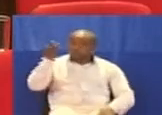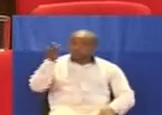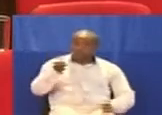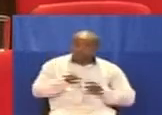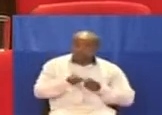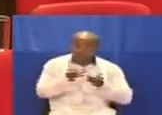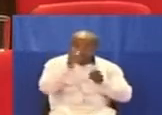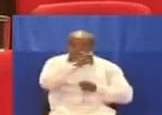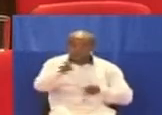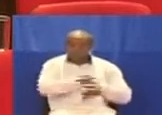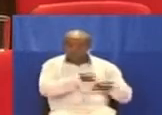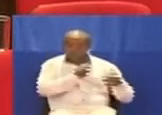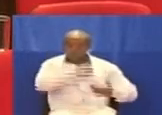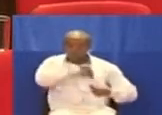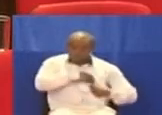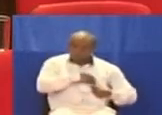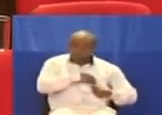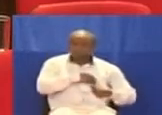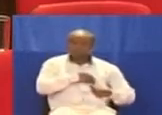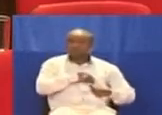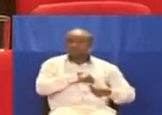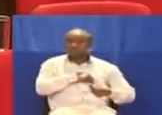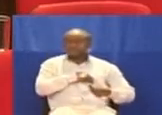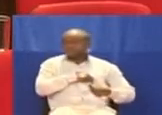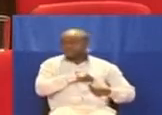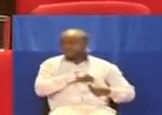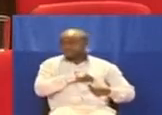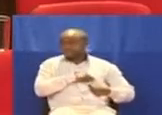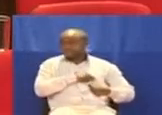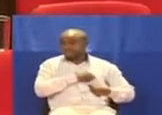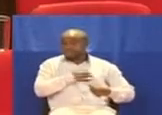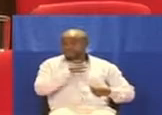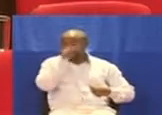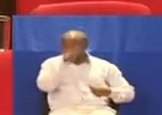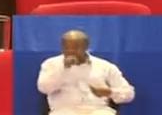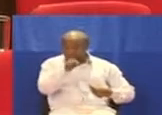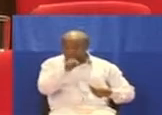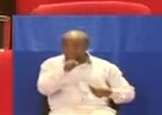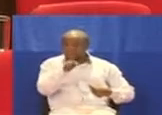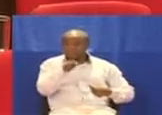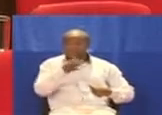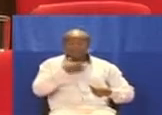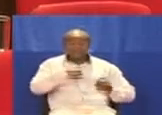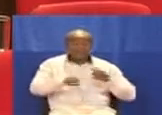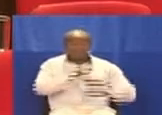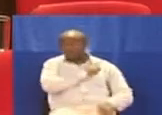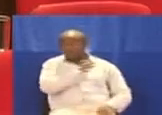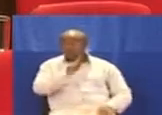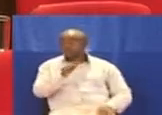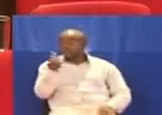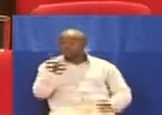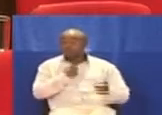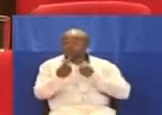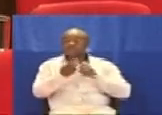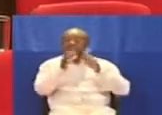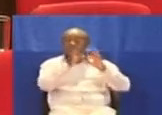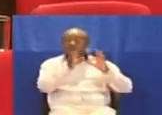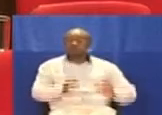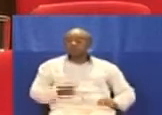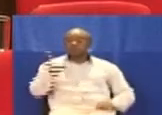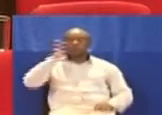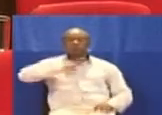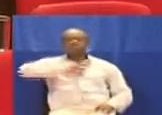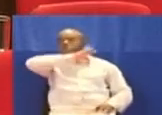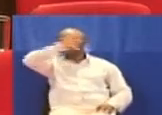encouragement. Ulisimama kwenye, hatuwezi kusema, ikiwa ni kuongea tutahitaji wiki nzima tukuongelee mazuri leo tufanyia.